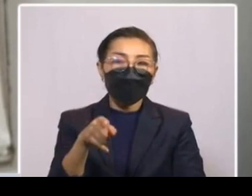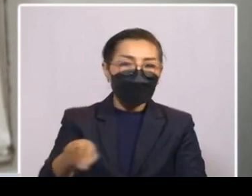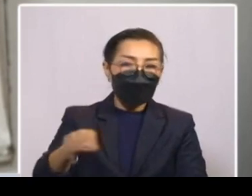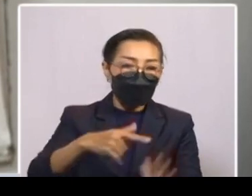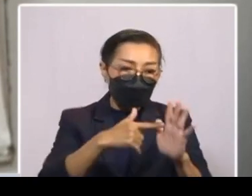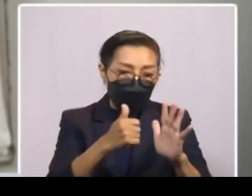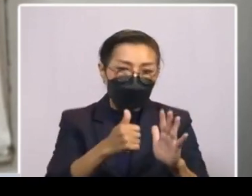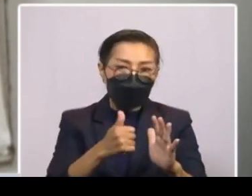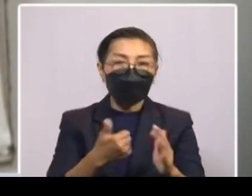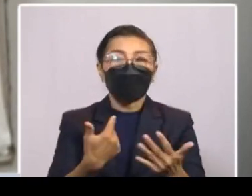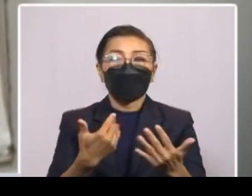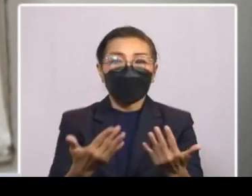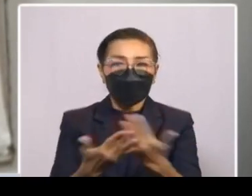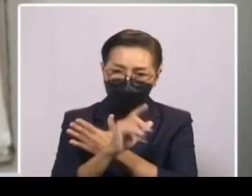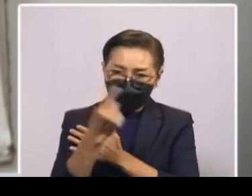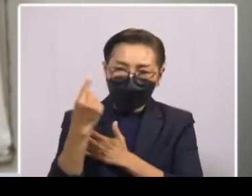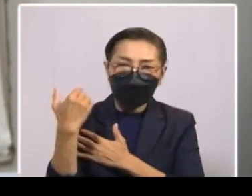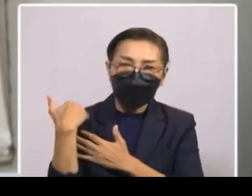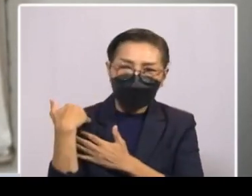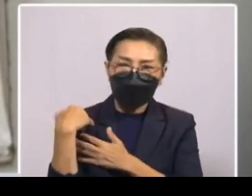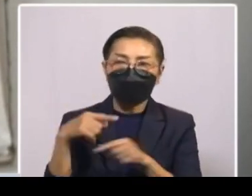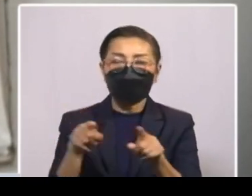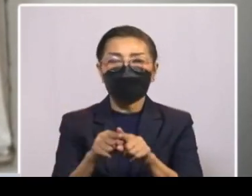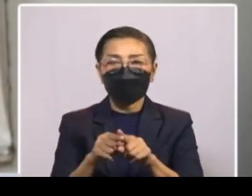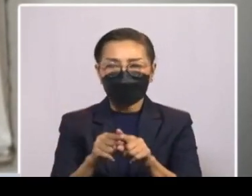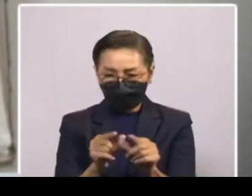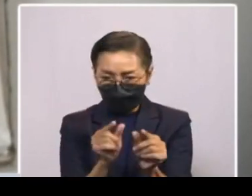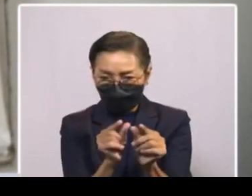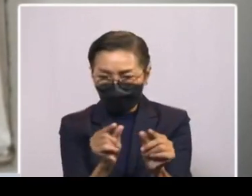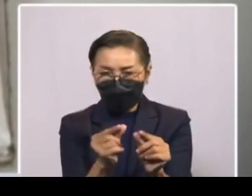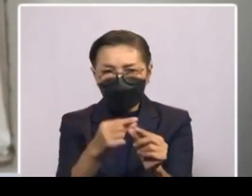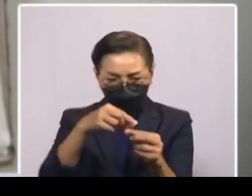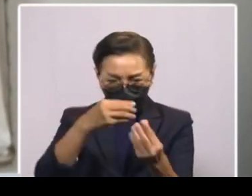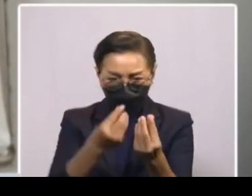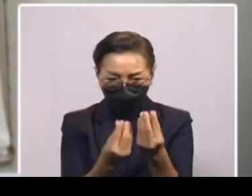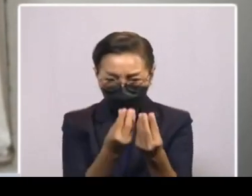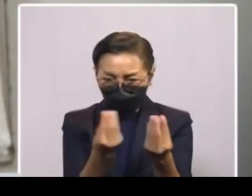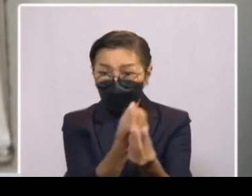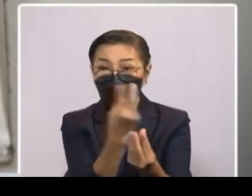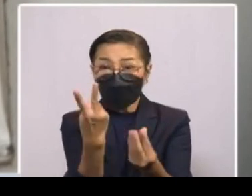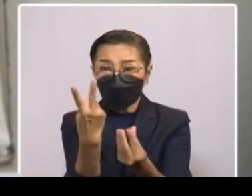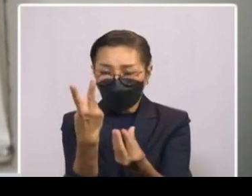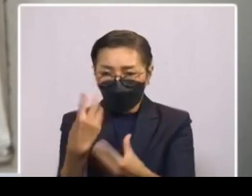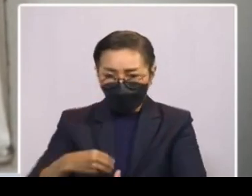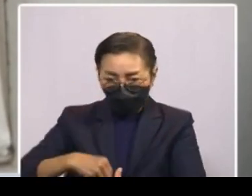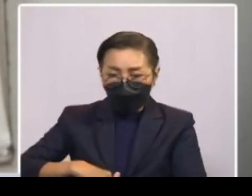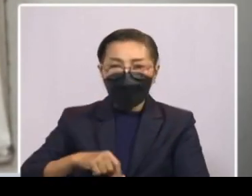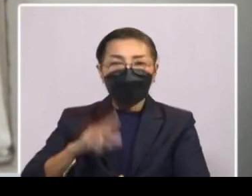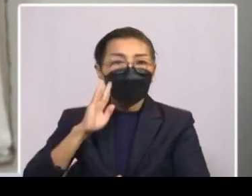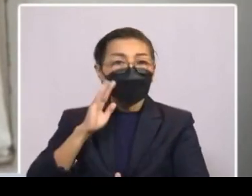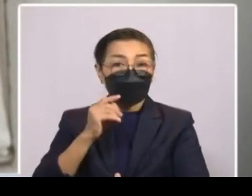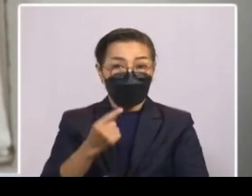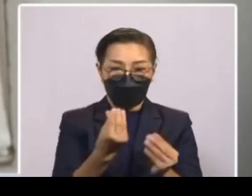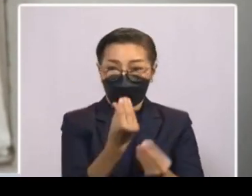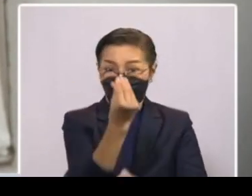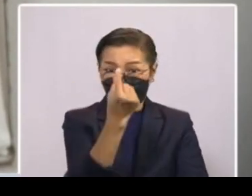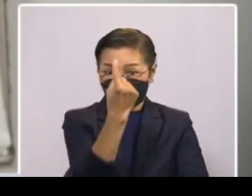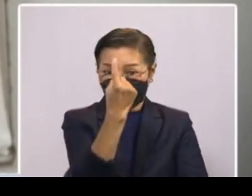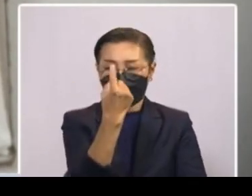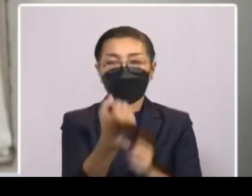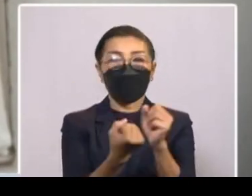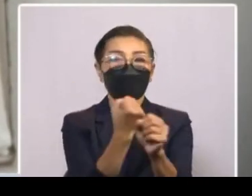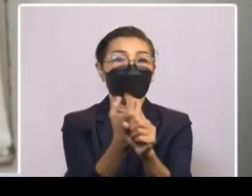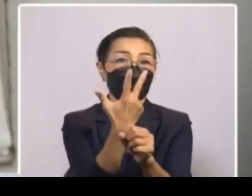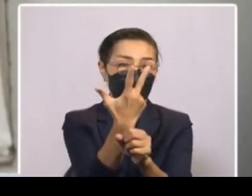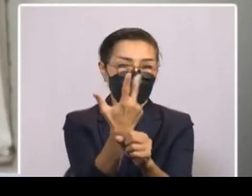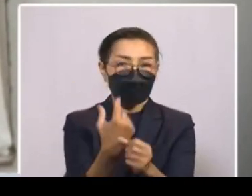าตัวนี้ให้เป็นชนิด2หลอดเพื่อให้อยู่ได้5ปีคือหลอดเดียวมันอยู่3ปีแต่ถ้าเป็น